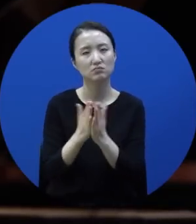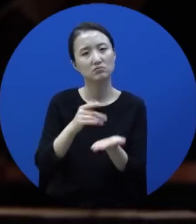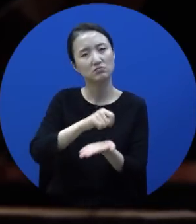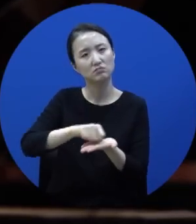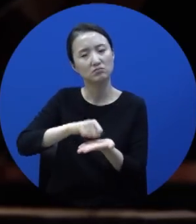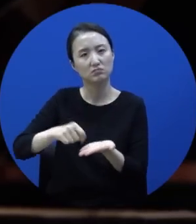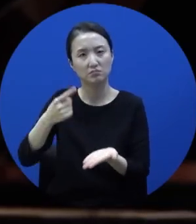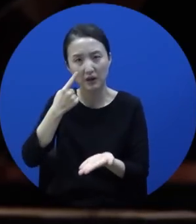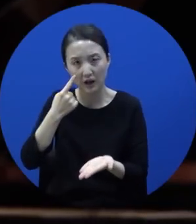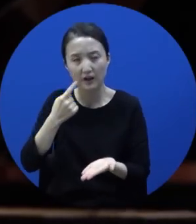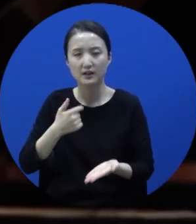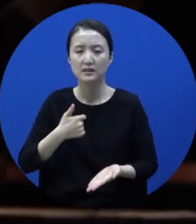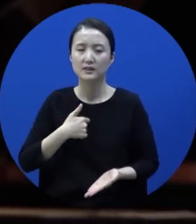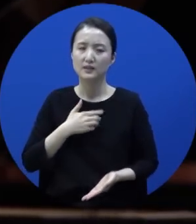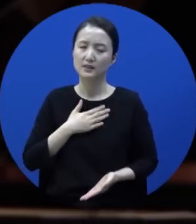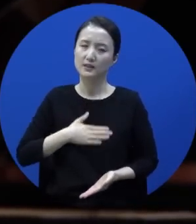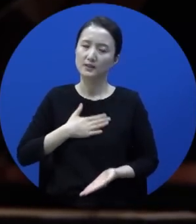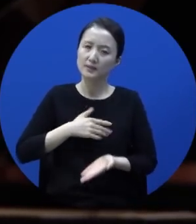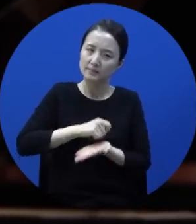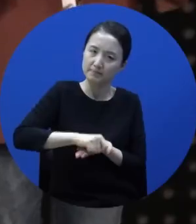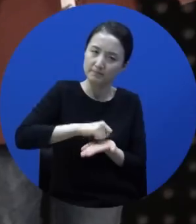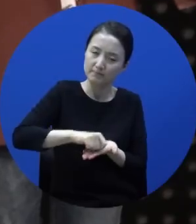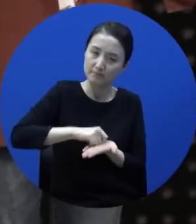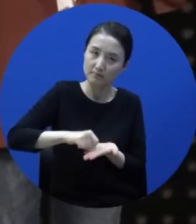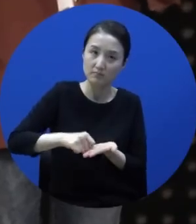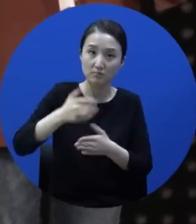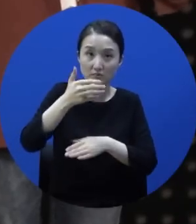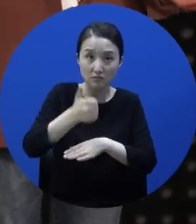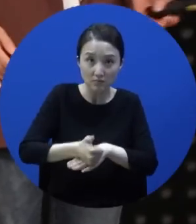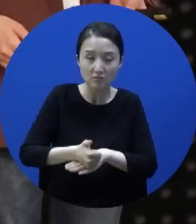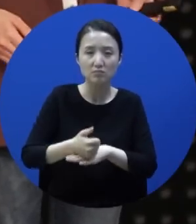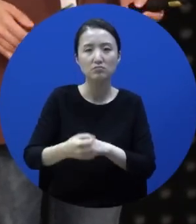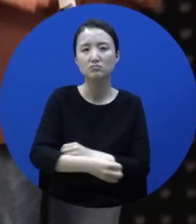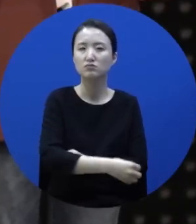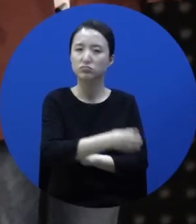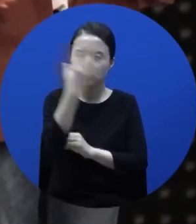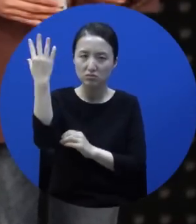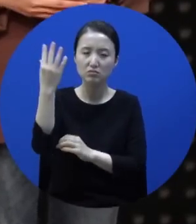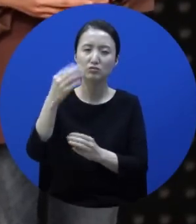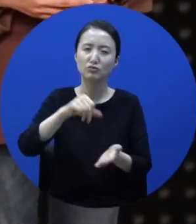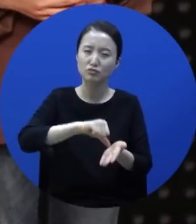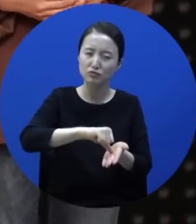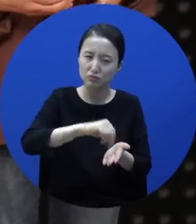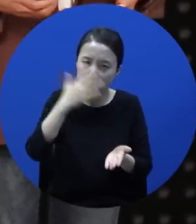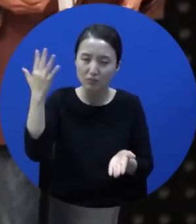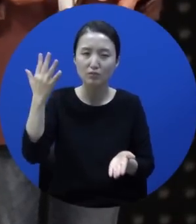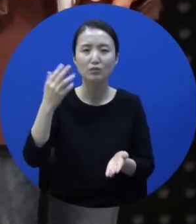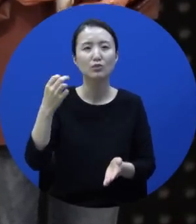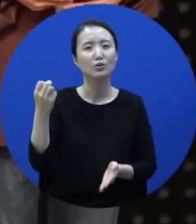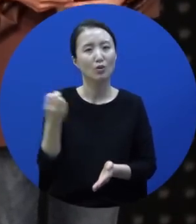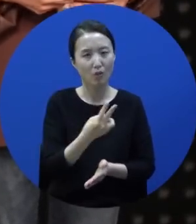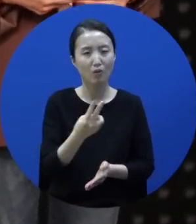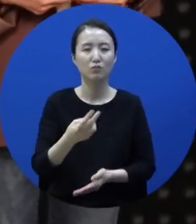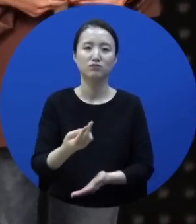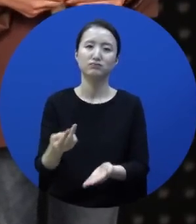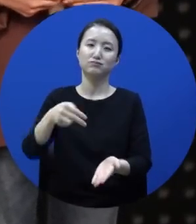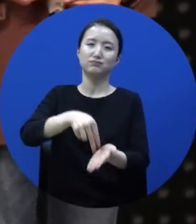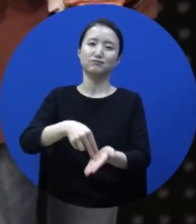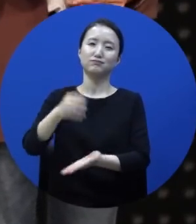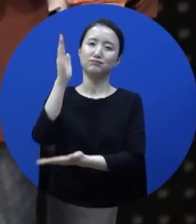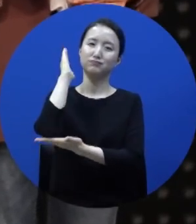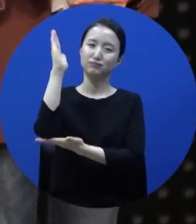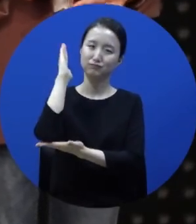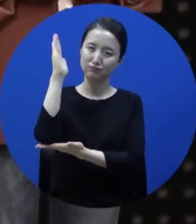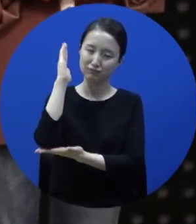다양한 성과로 이어지게 됐습니다. 그리고 그를 통해서 다양한 곳에 강연을 하게 됐고 오늘같이 이렇게 여러분들을 만날 수 있는 기회도 얻게